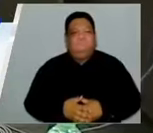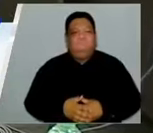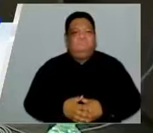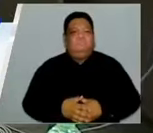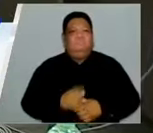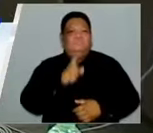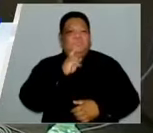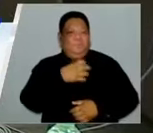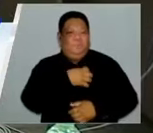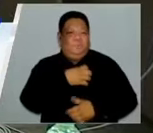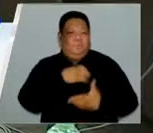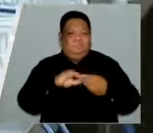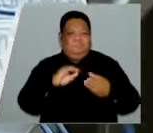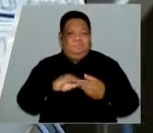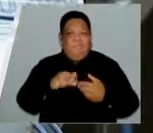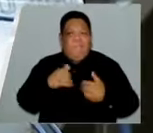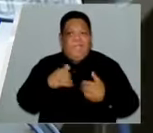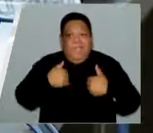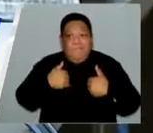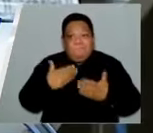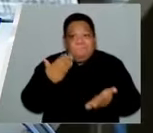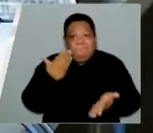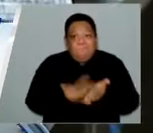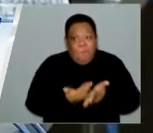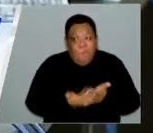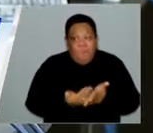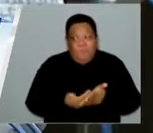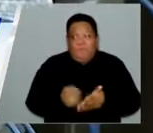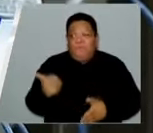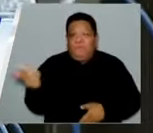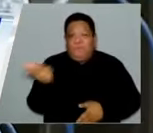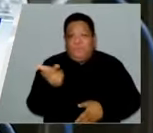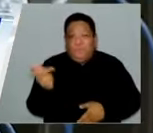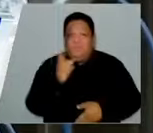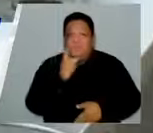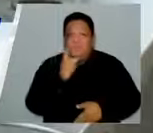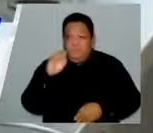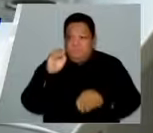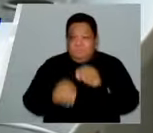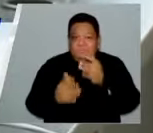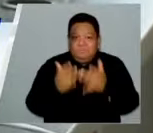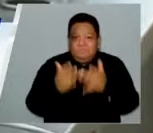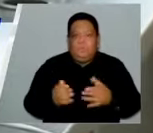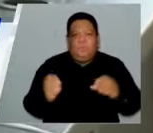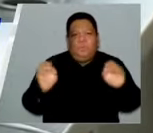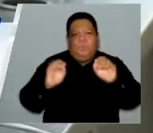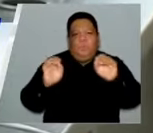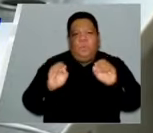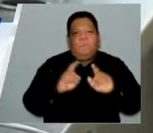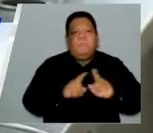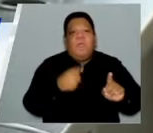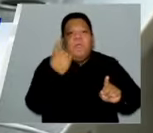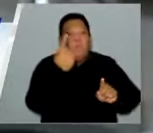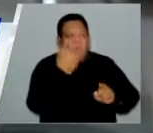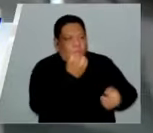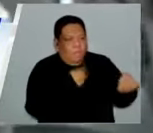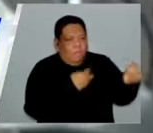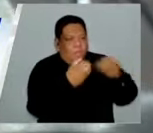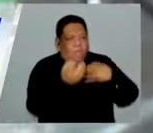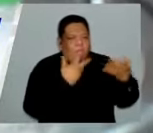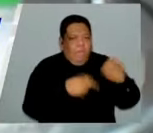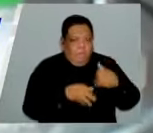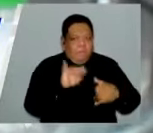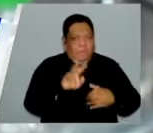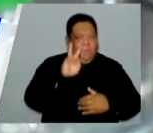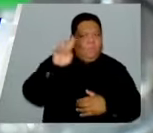sa crime scene na mag-uugnay kina Castro sa panununog. Ibinasin nila ang pag-aresto sa testimonya ng mga pasaherong kumilala umano sa mga